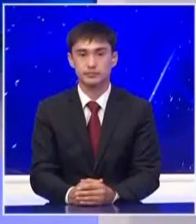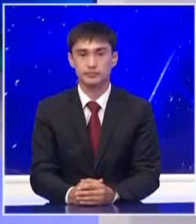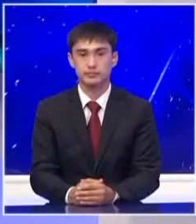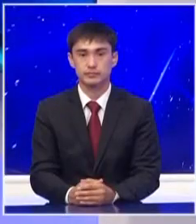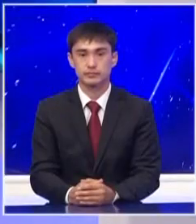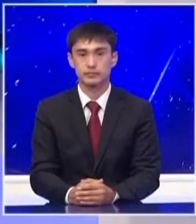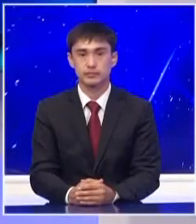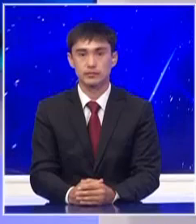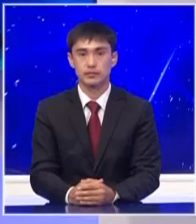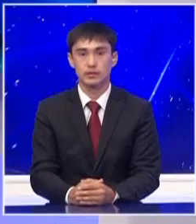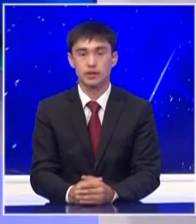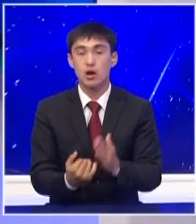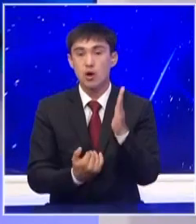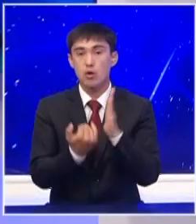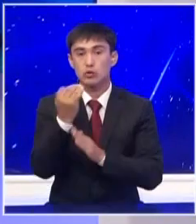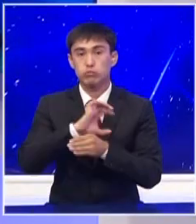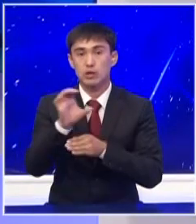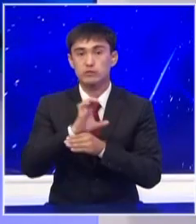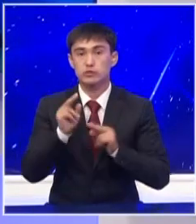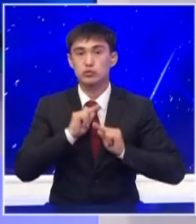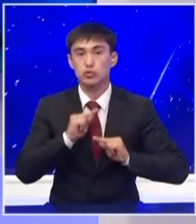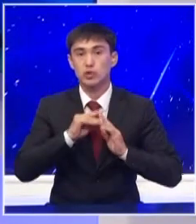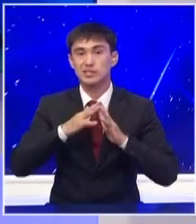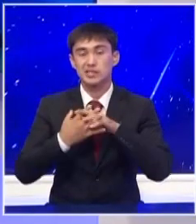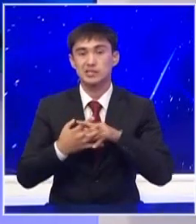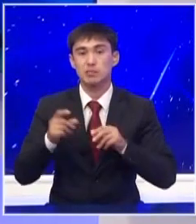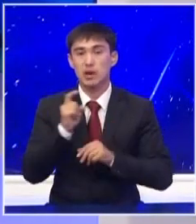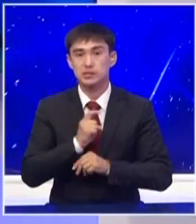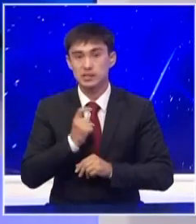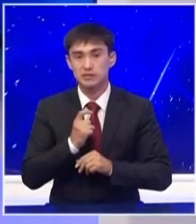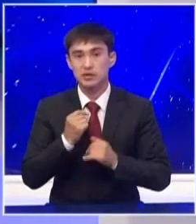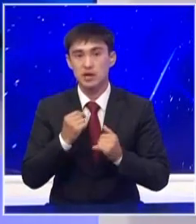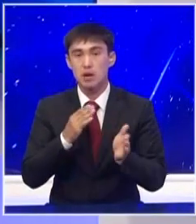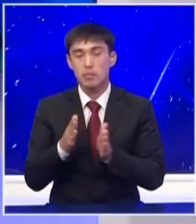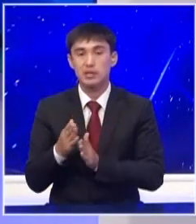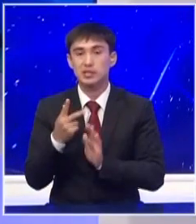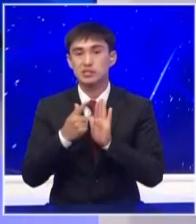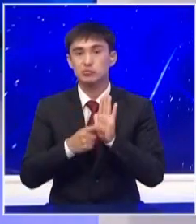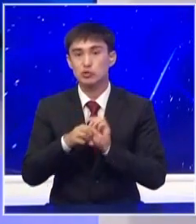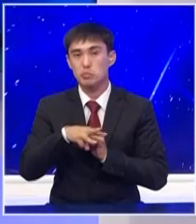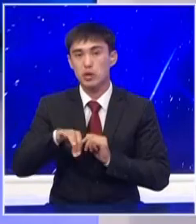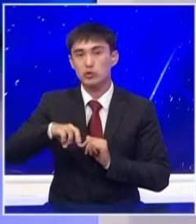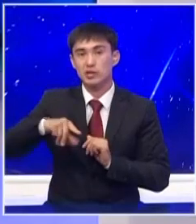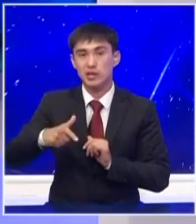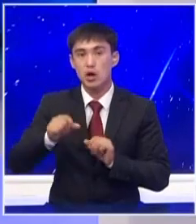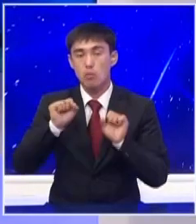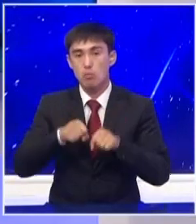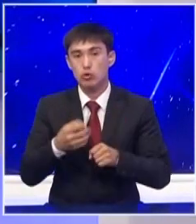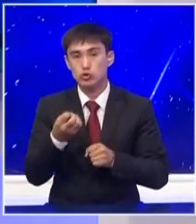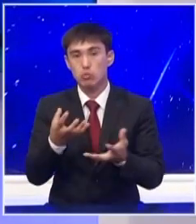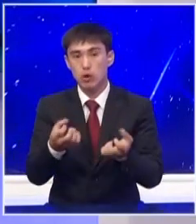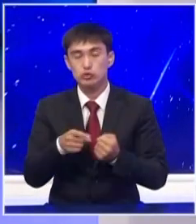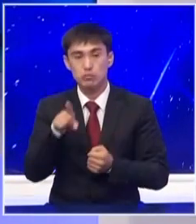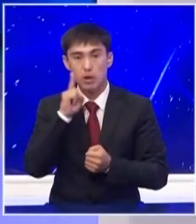Во главе угла рост производительности труда в сельском хозяйстве. Порядка 700 миллионов тенге могут еще